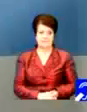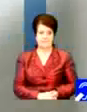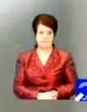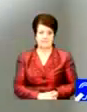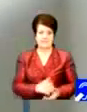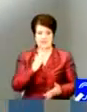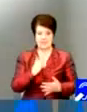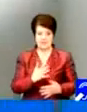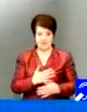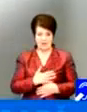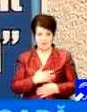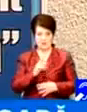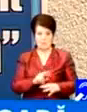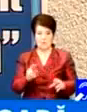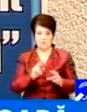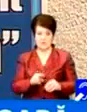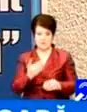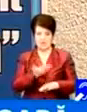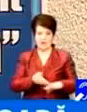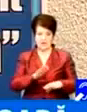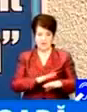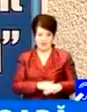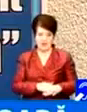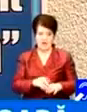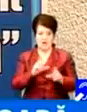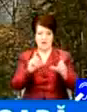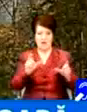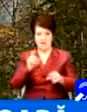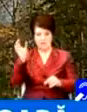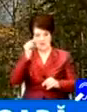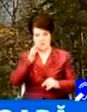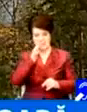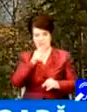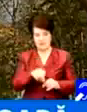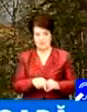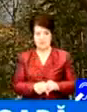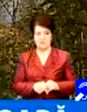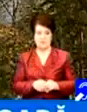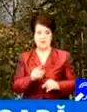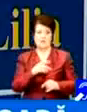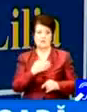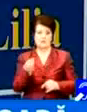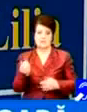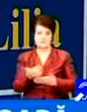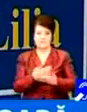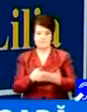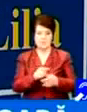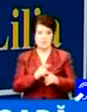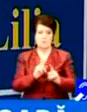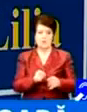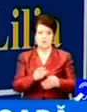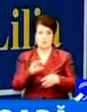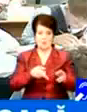Din dragoste pentru profesoara lor grav bolnavă, elevii de la un liceu din Chișinău s-au mobilizat să facă rost de banii necesari pentru o